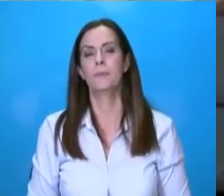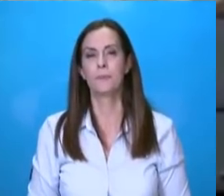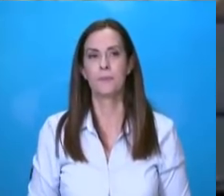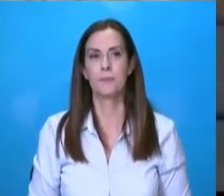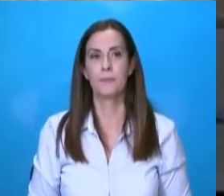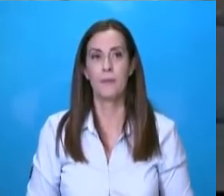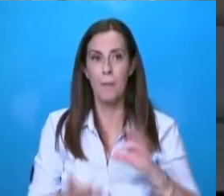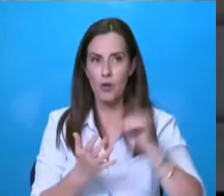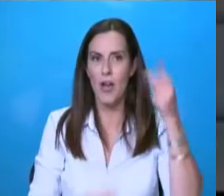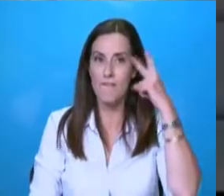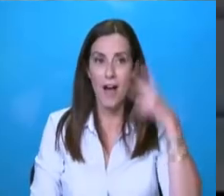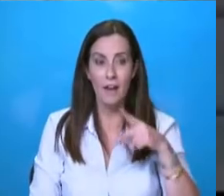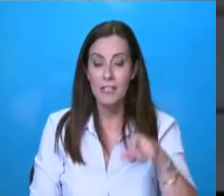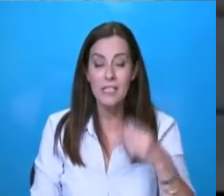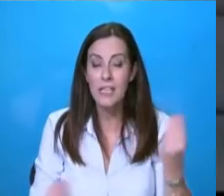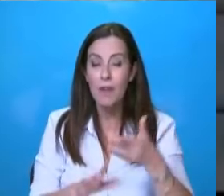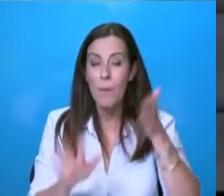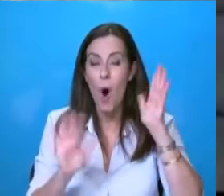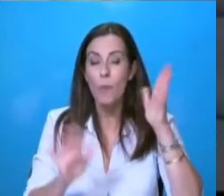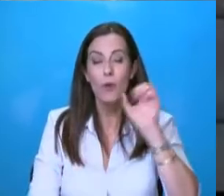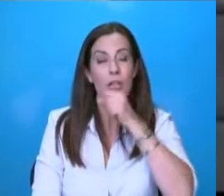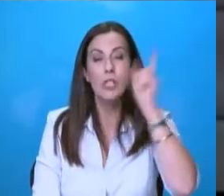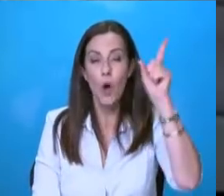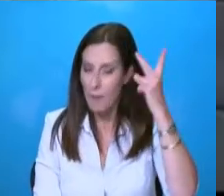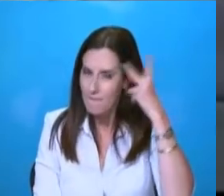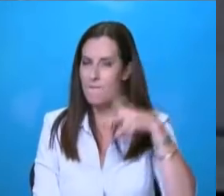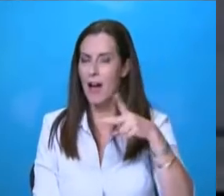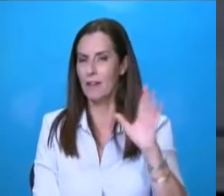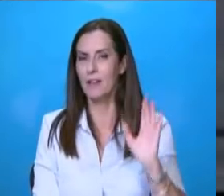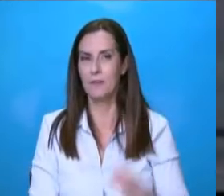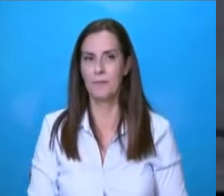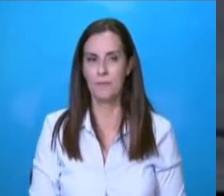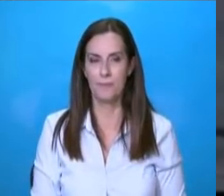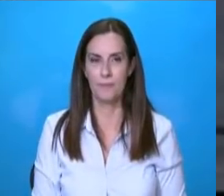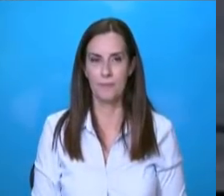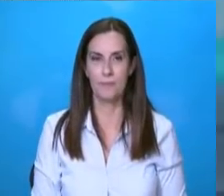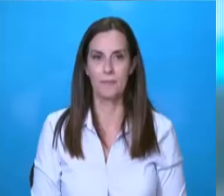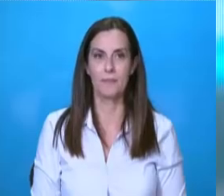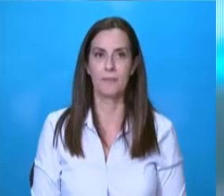מהרגע הראשון הבנתי שאני נפלתי על דברים מאוד היסטוריים.